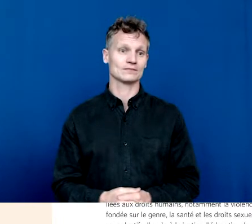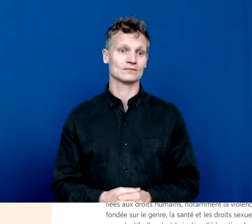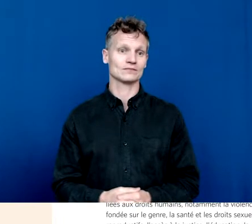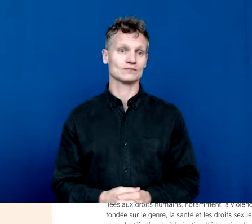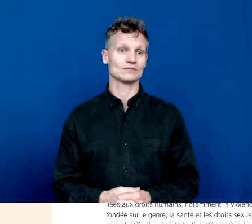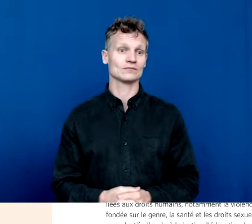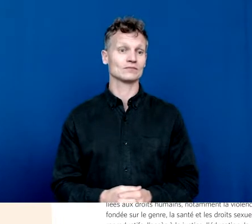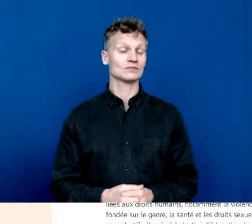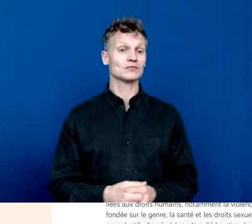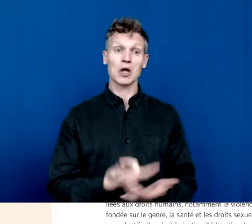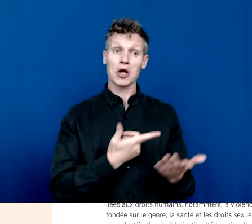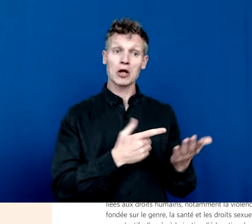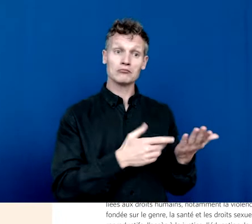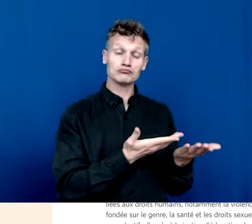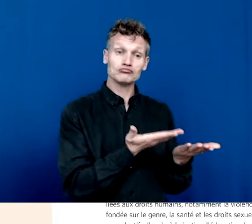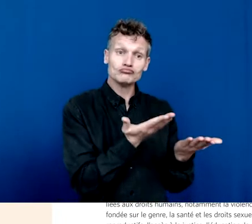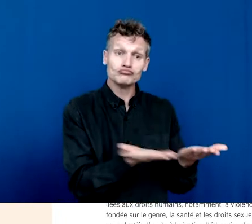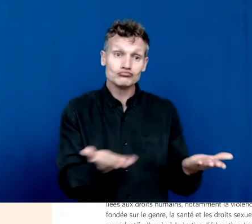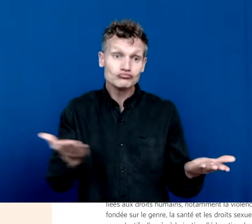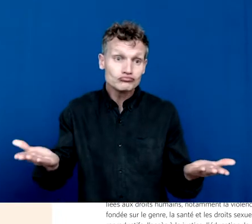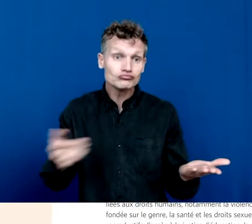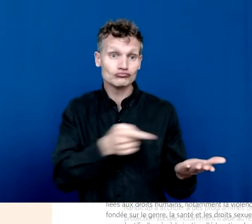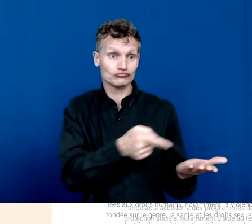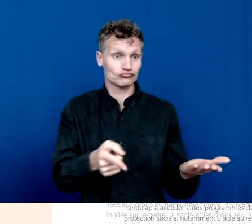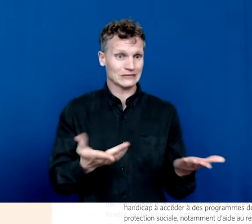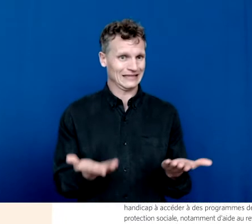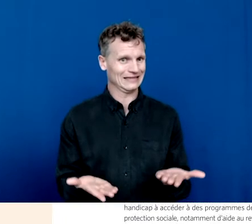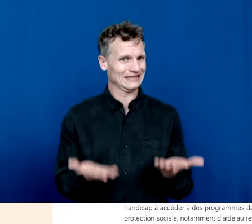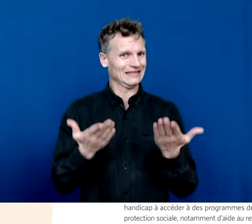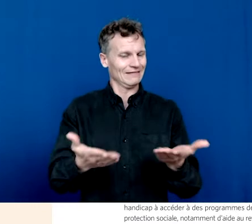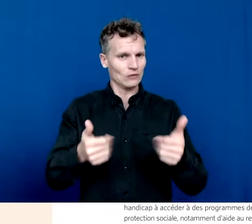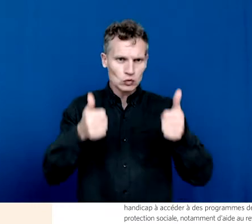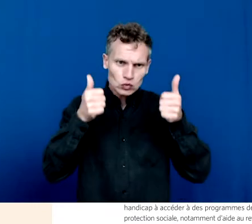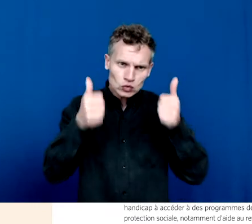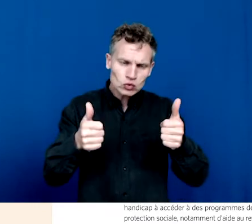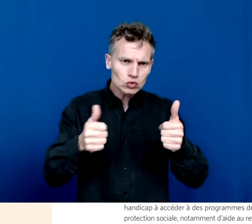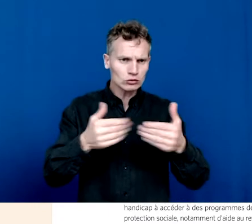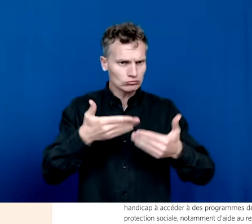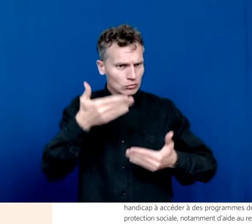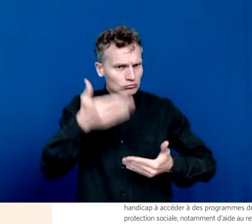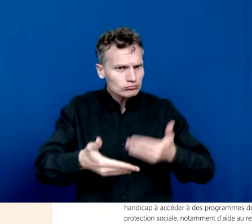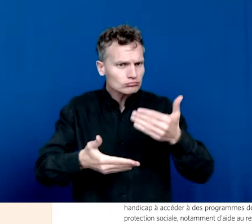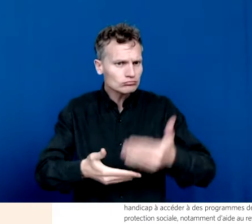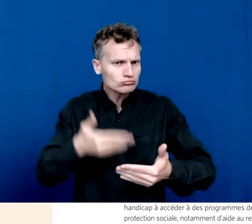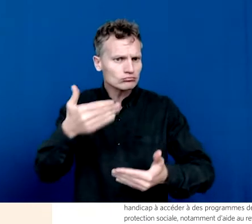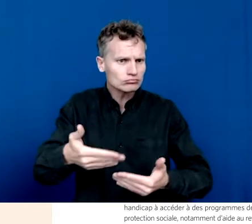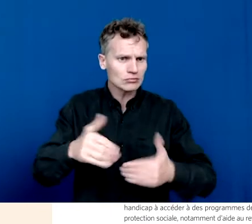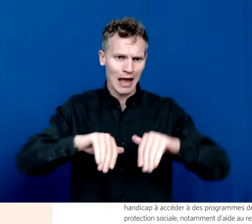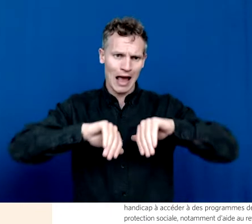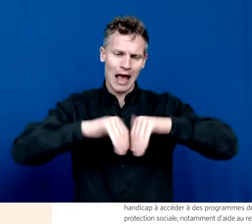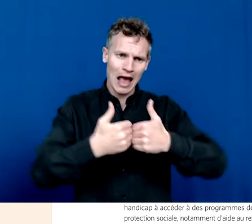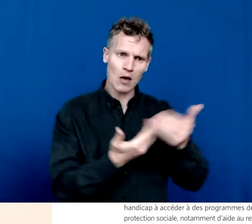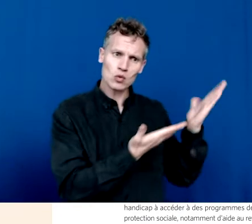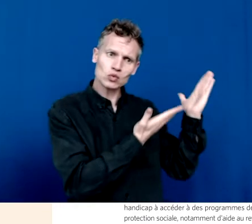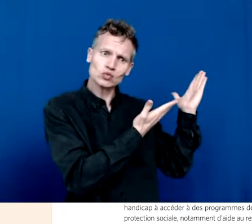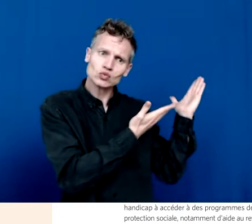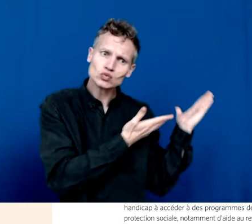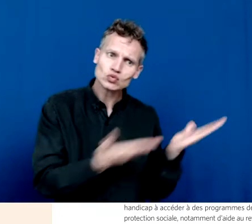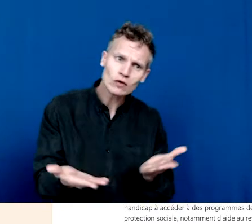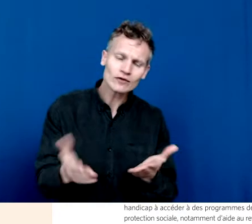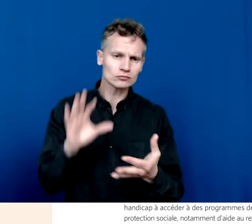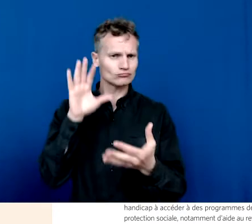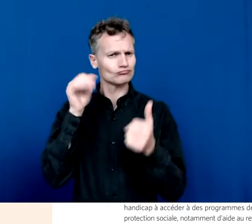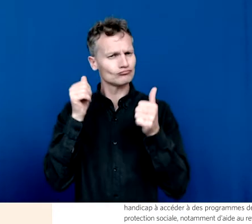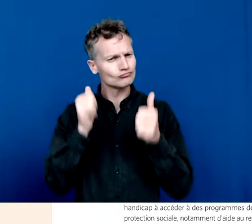instructions étape par étape permettant aux prestataires de services de garantir une